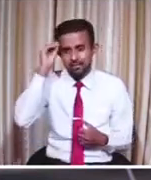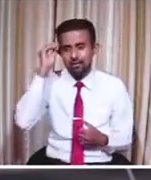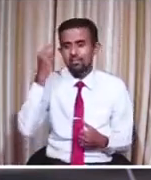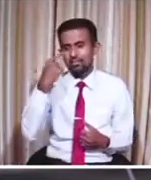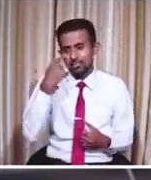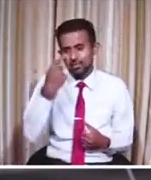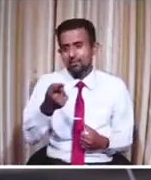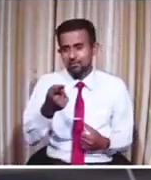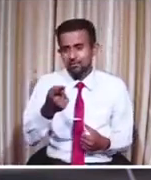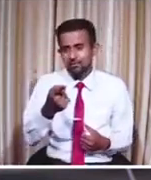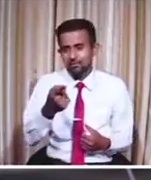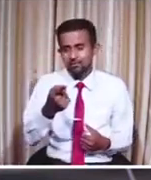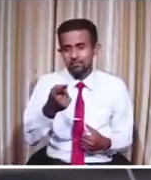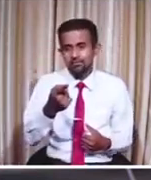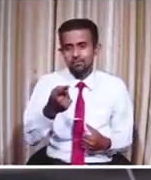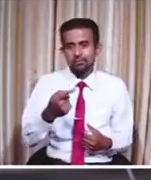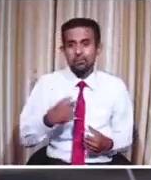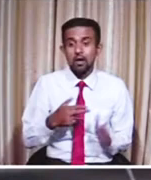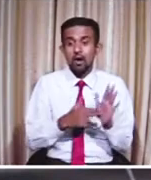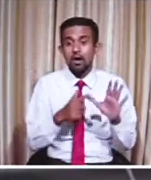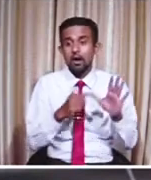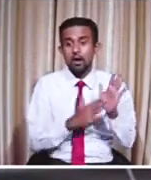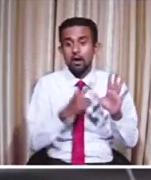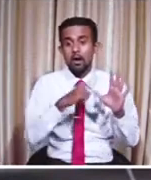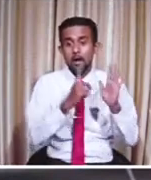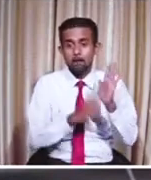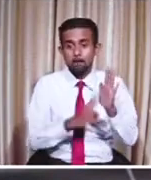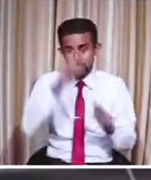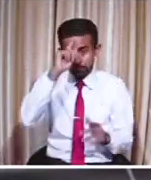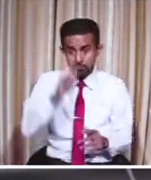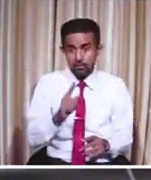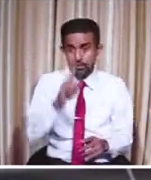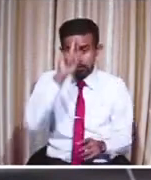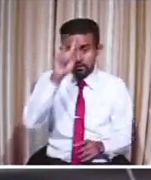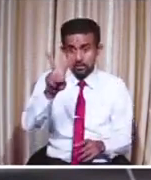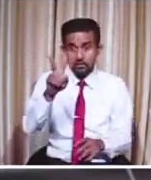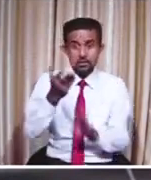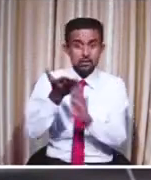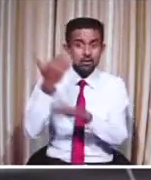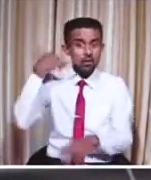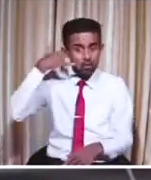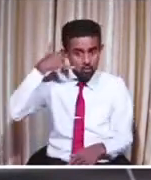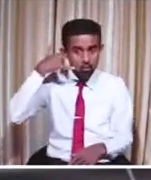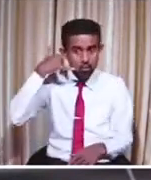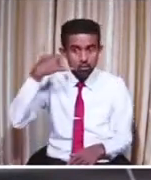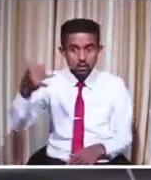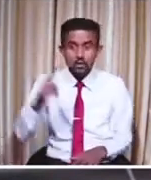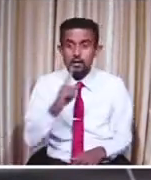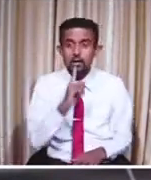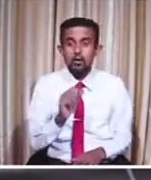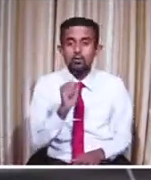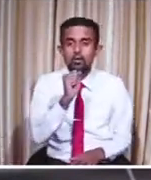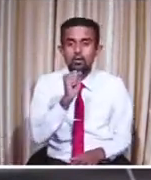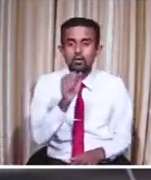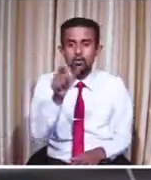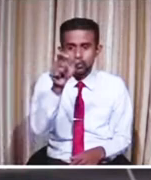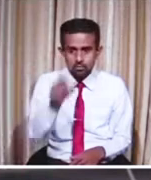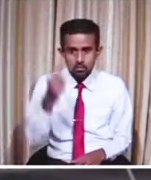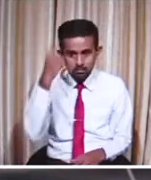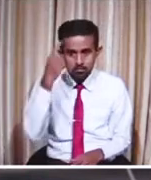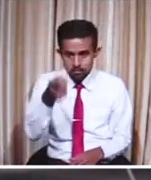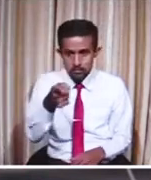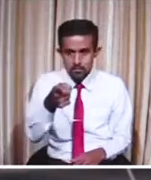dakinya hindai kianne. Mama nama raja baksa menteri tu mada sathi dekat kita kaling dura katen yang kata agar lagi mukadde. Abu tu mada mata